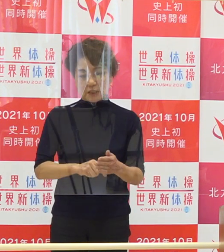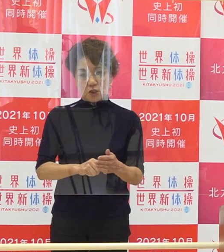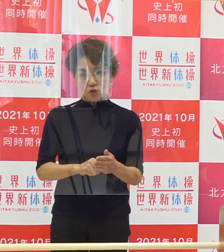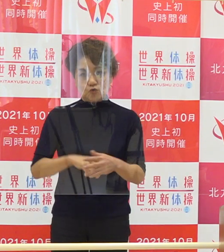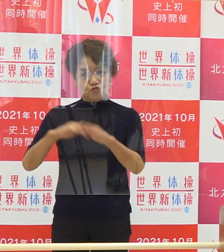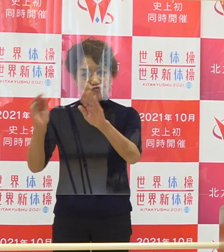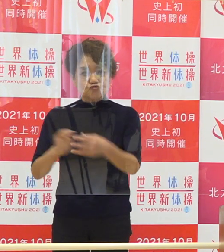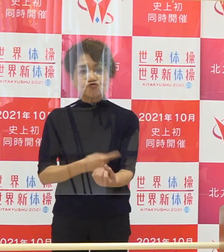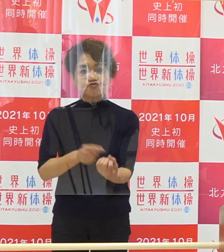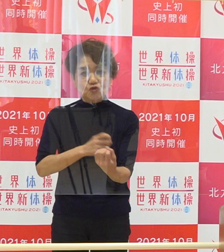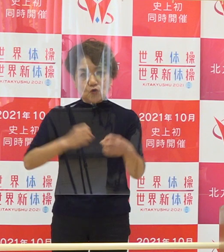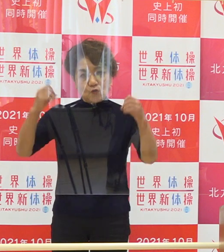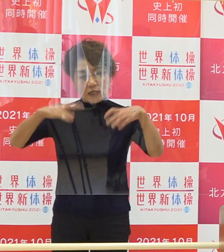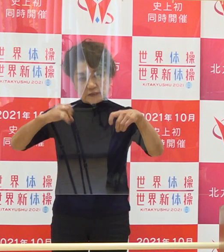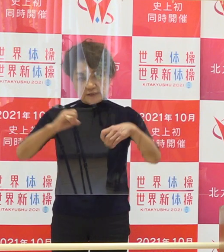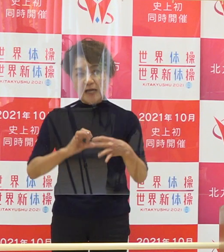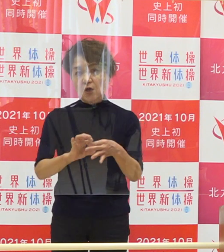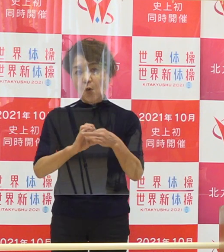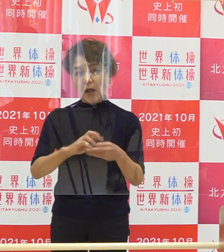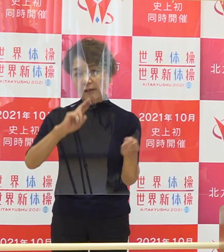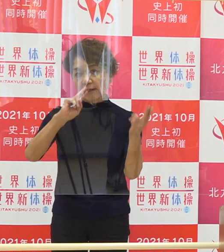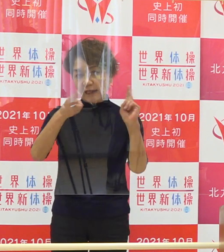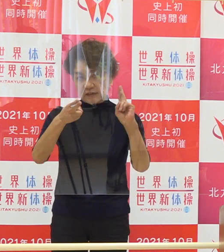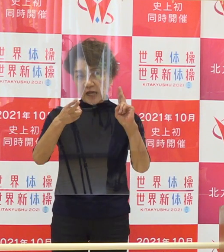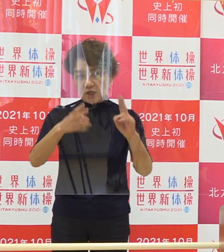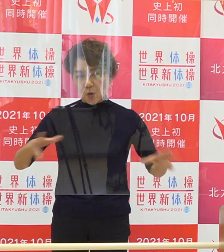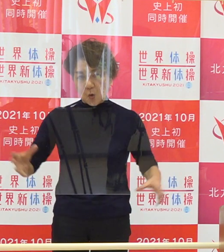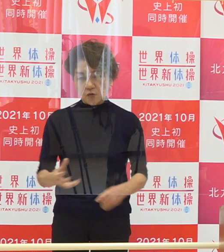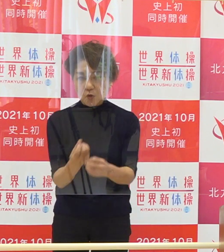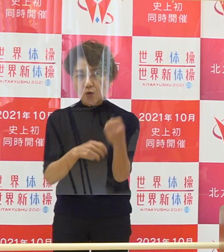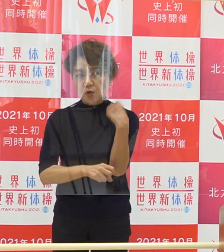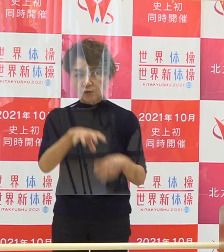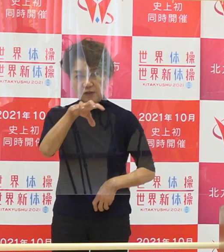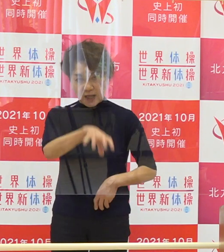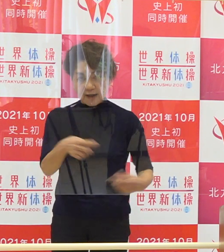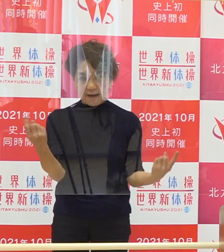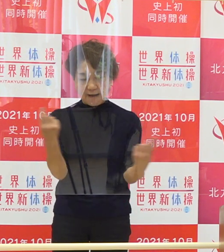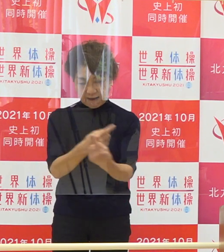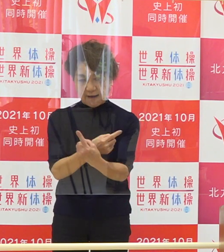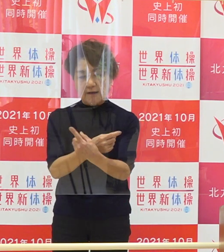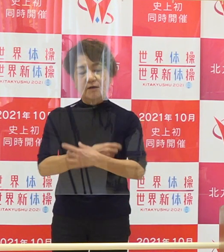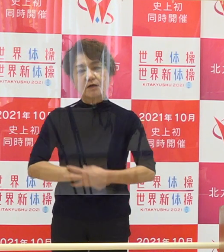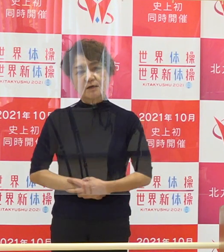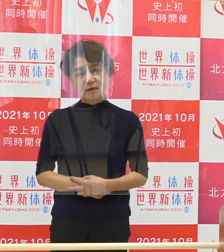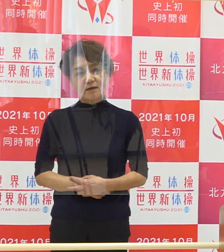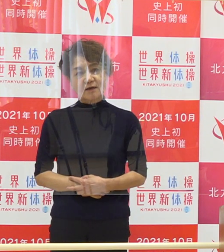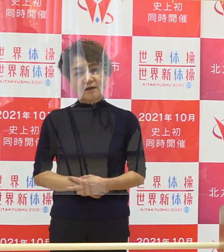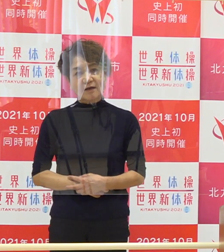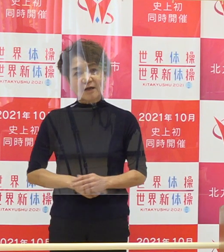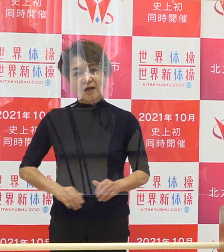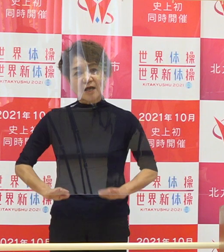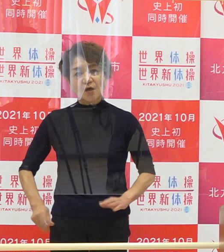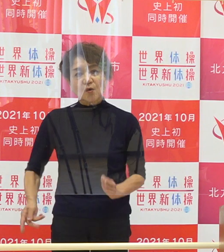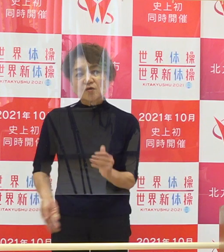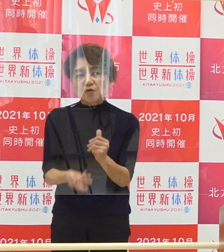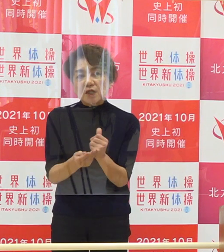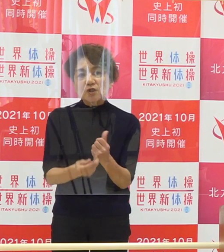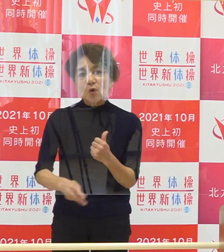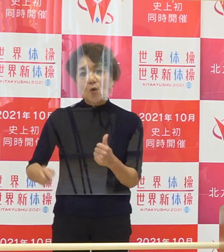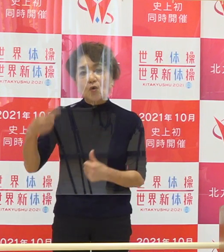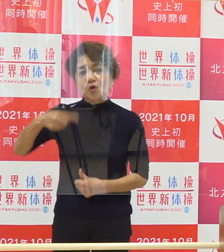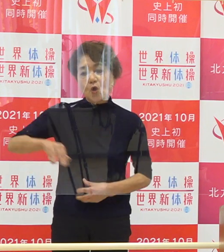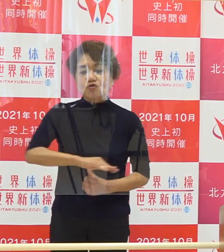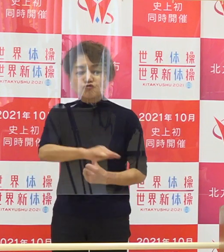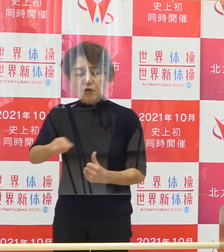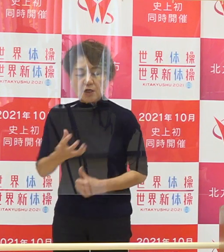力発電の関連産業の総合拠点化や、全国でトップクラスの子育て教育環境の充実に向